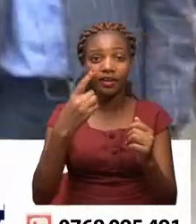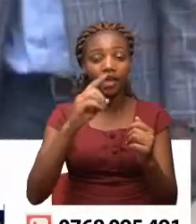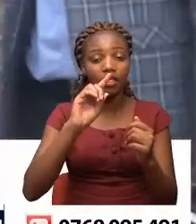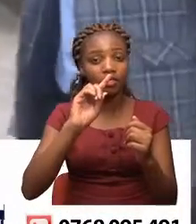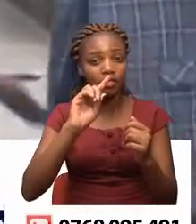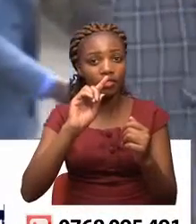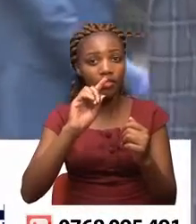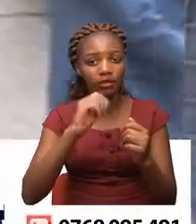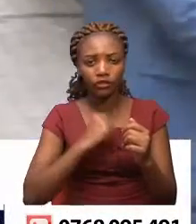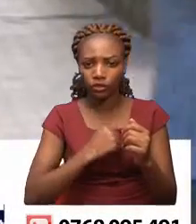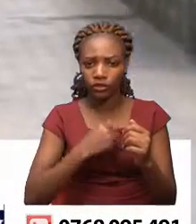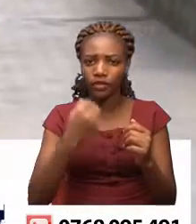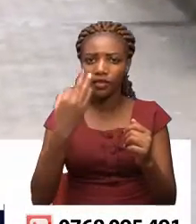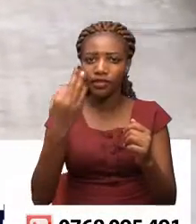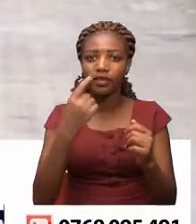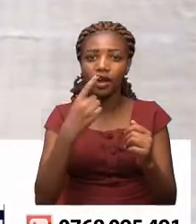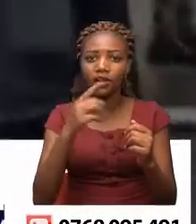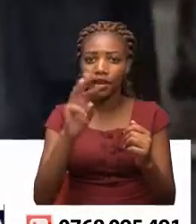357